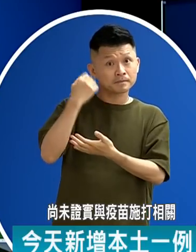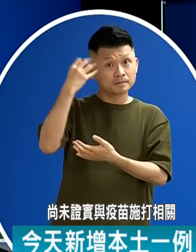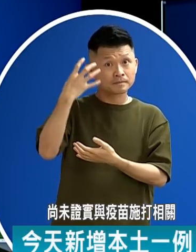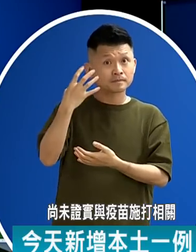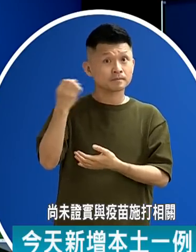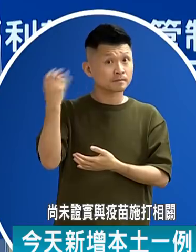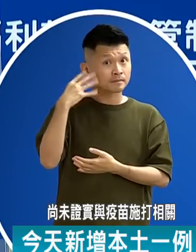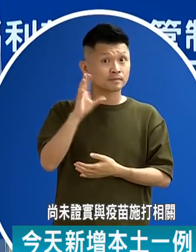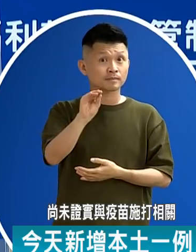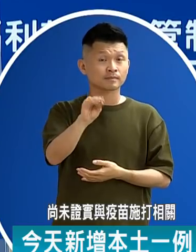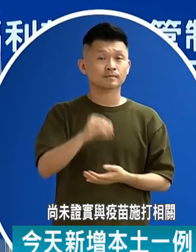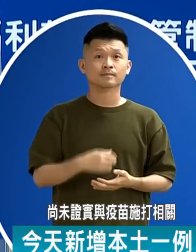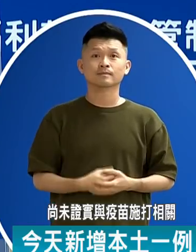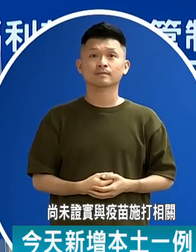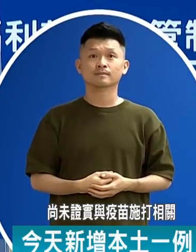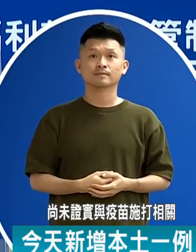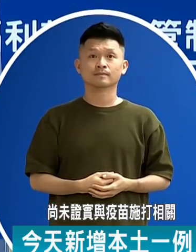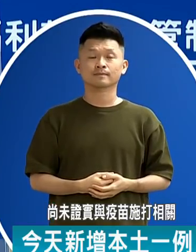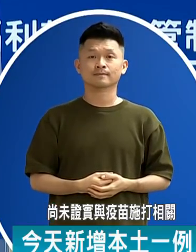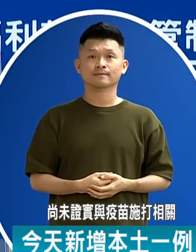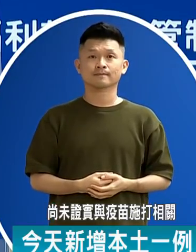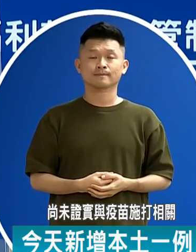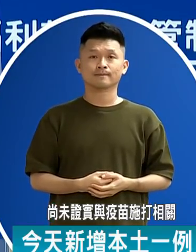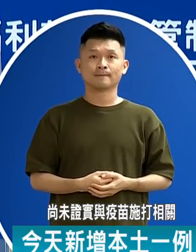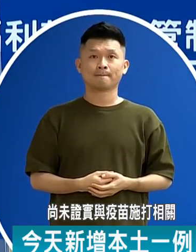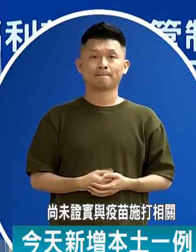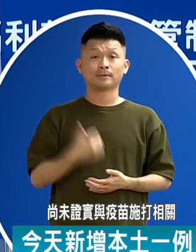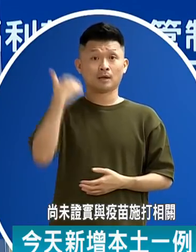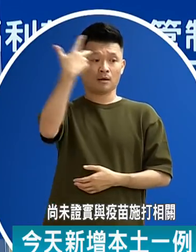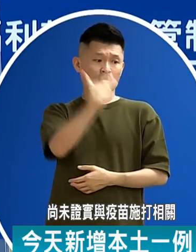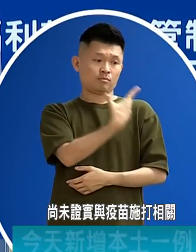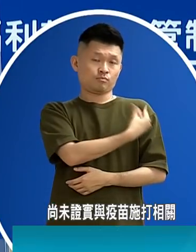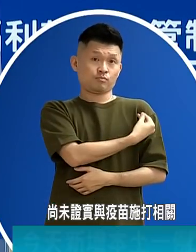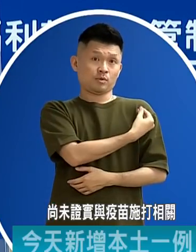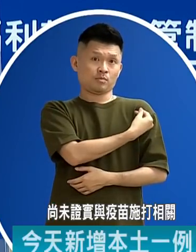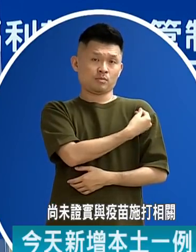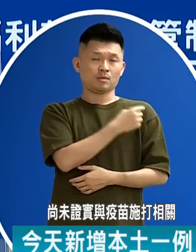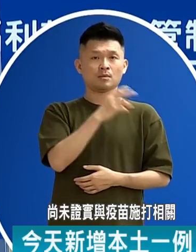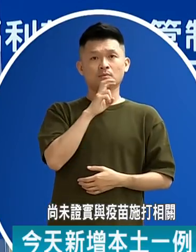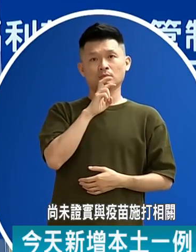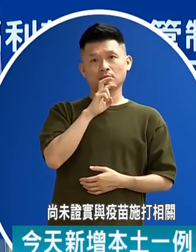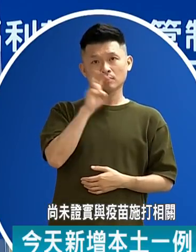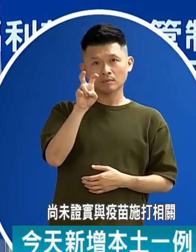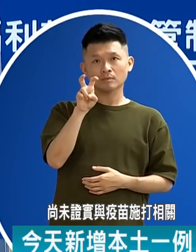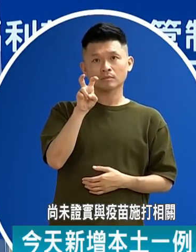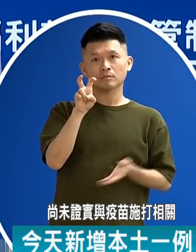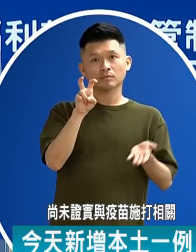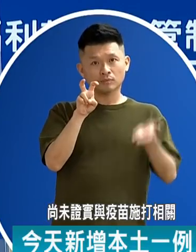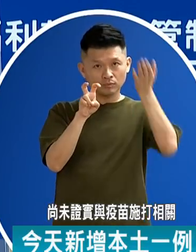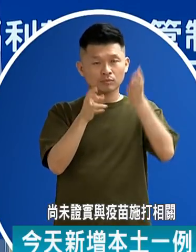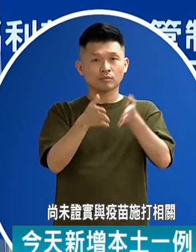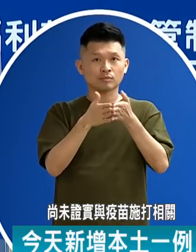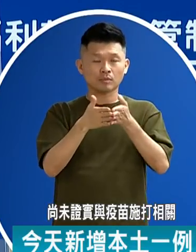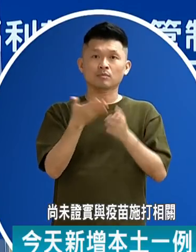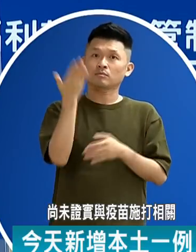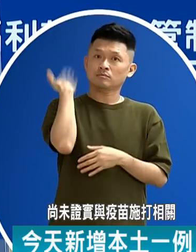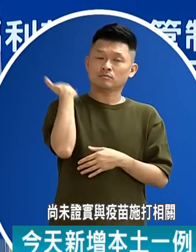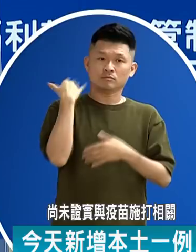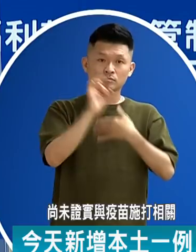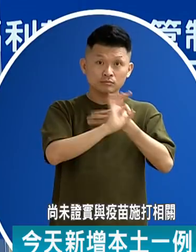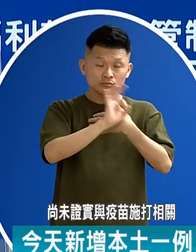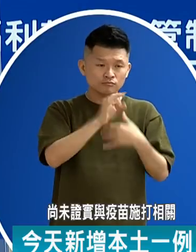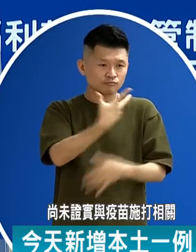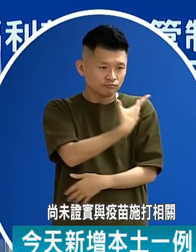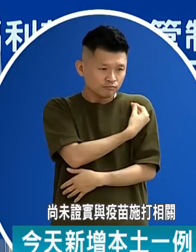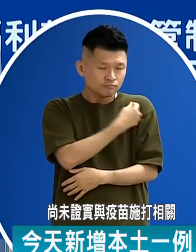谢。 对，但就是因为高端只能打到20岁嘛，哈，相关临床的试验的时候，他